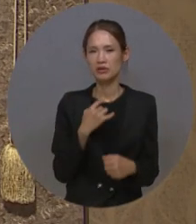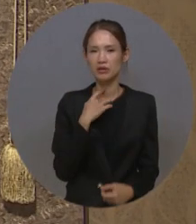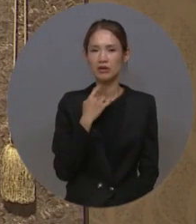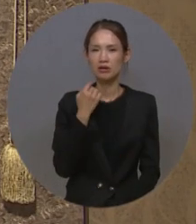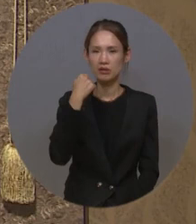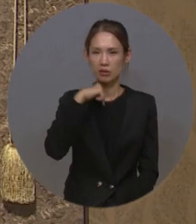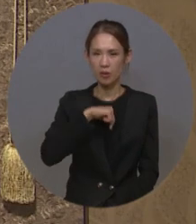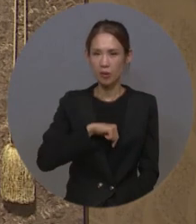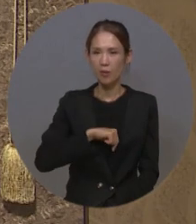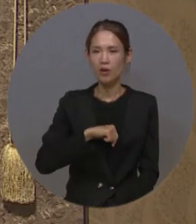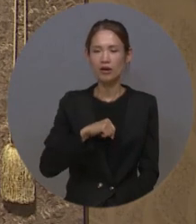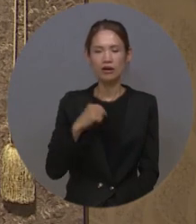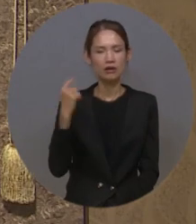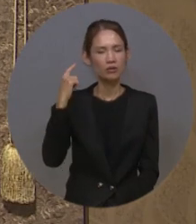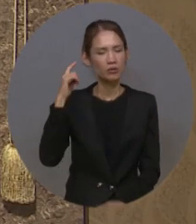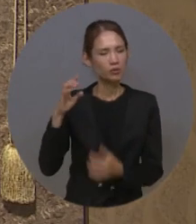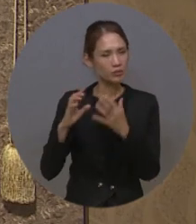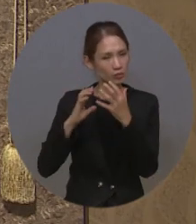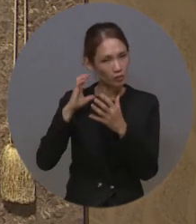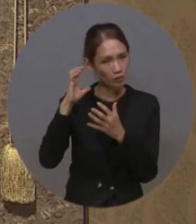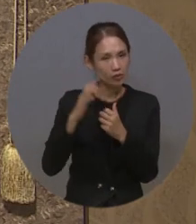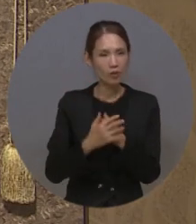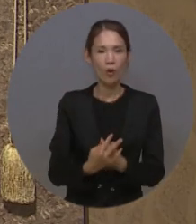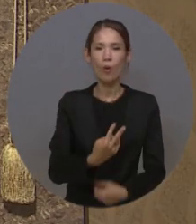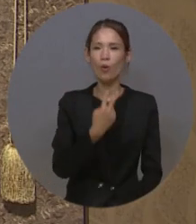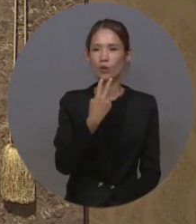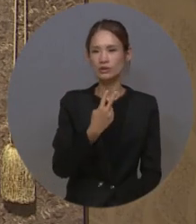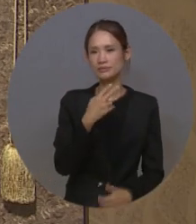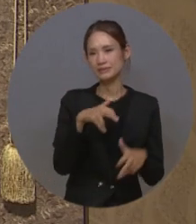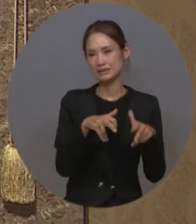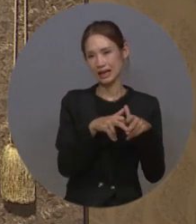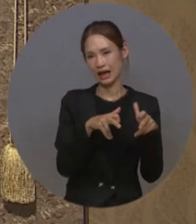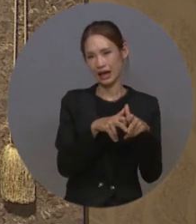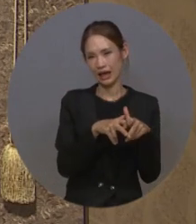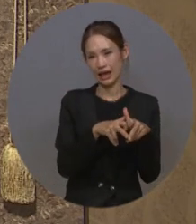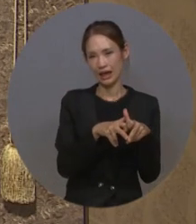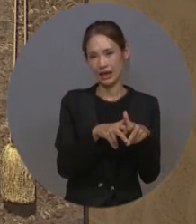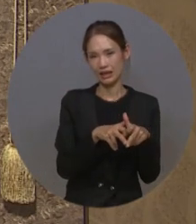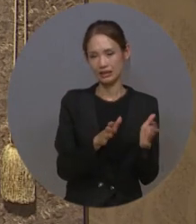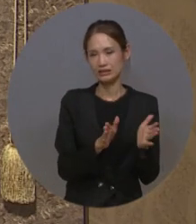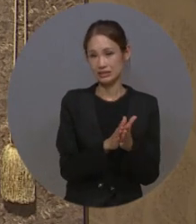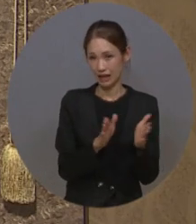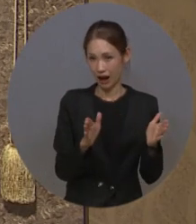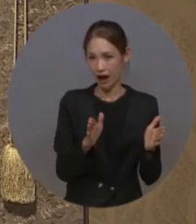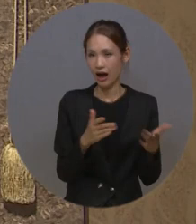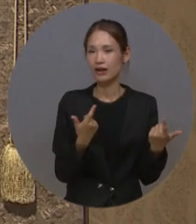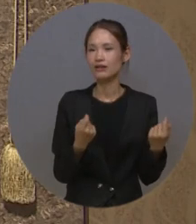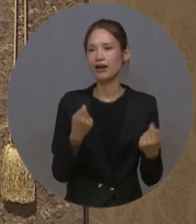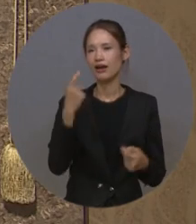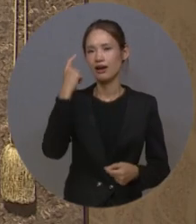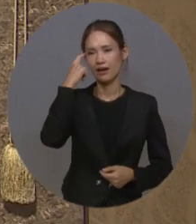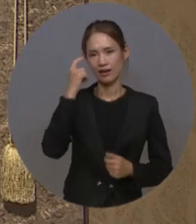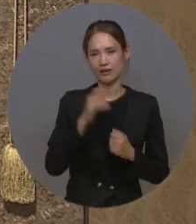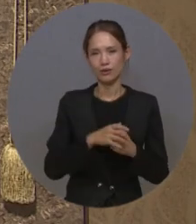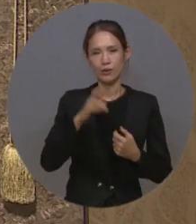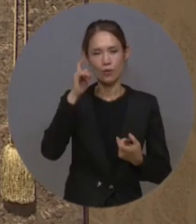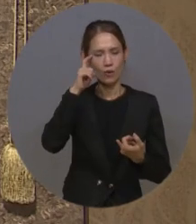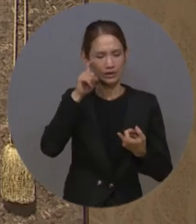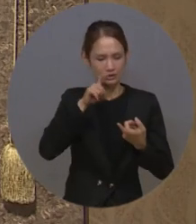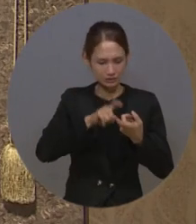네. 이제 호흡에 장애가 시작되는구나라고 생각하고 되게 관심을